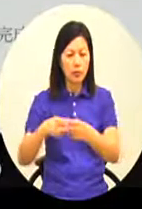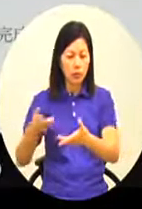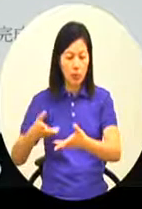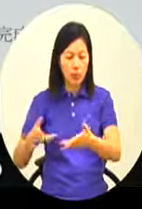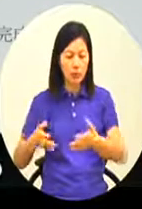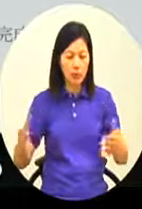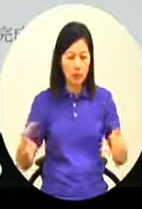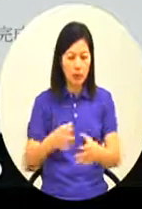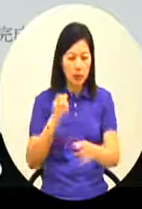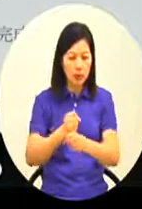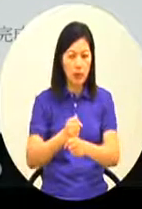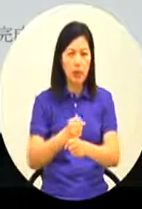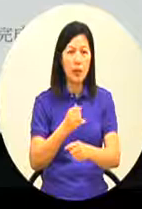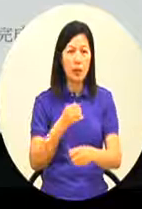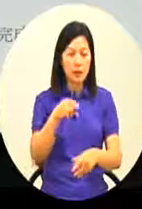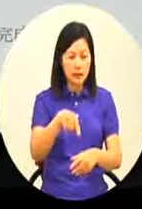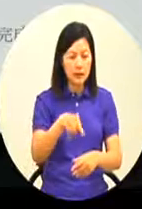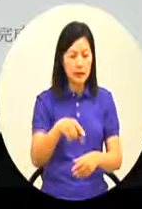其实在这些